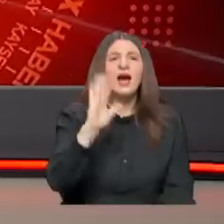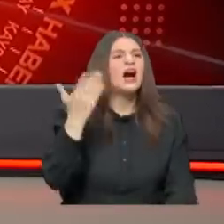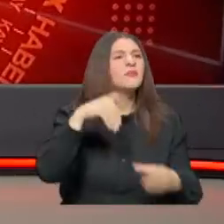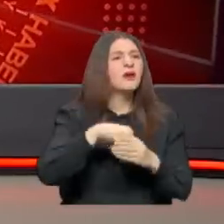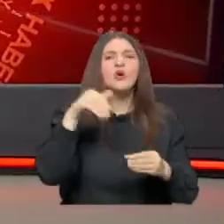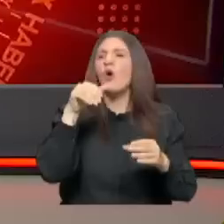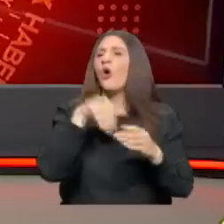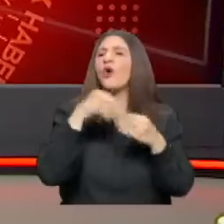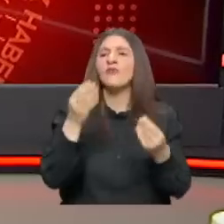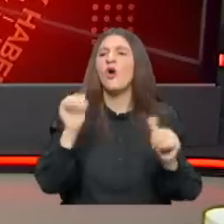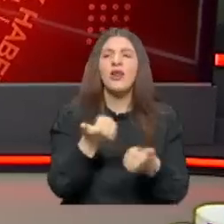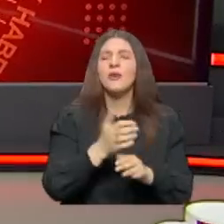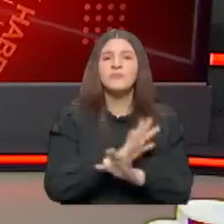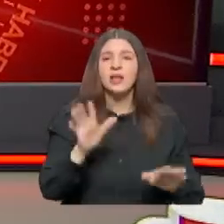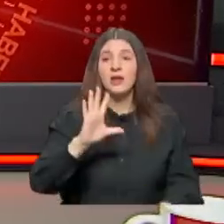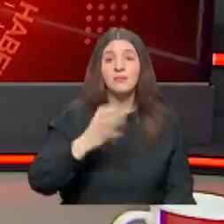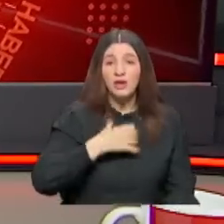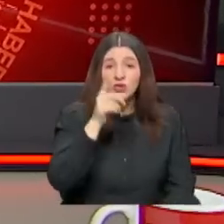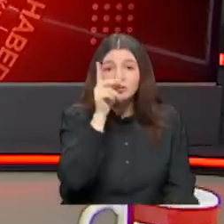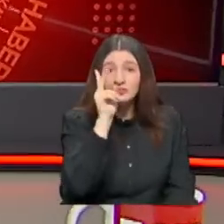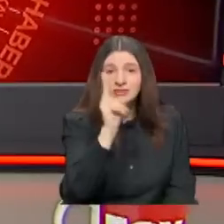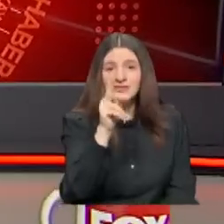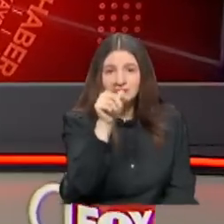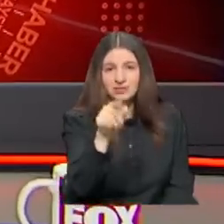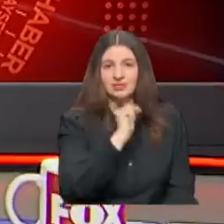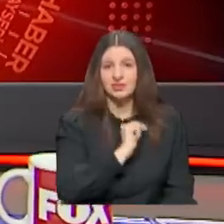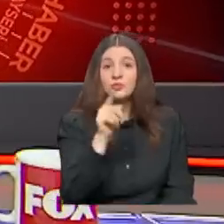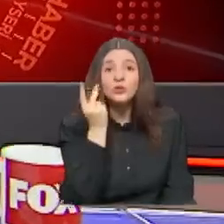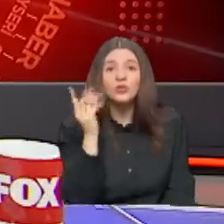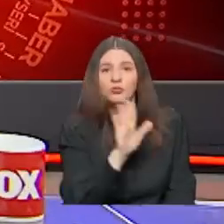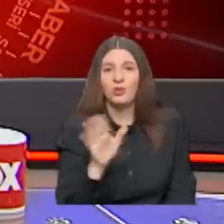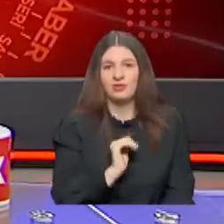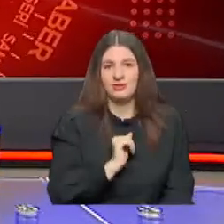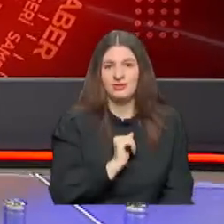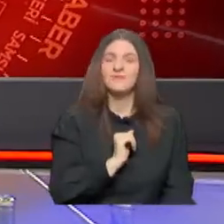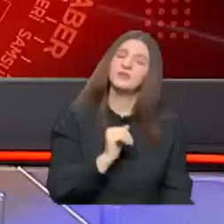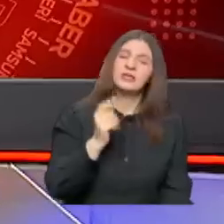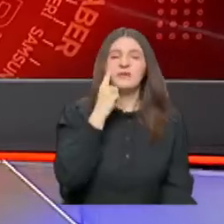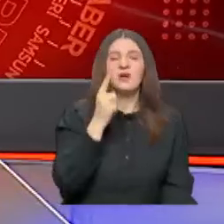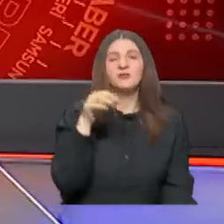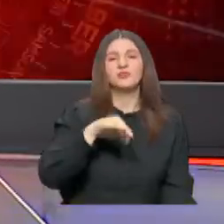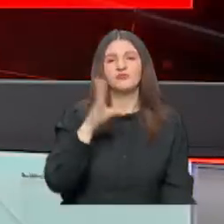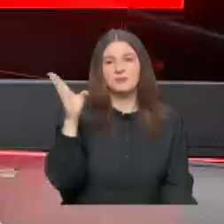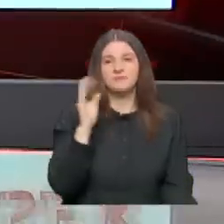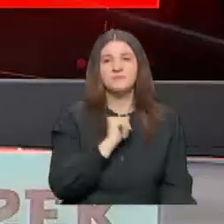partiye oy verirseniz verin. Patron sizsiniz kardeşim. Bunu unutmayın. Bakalım şimdi.